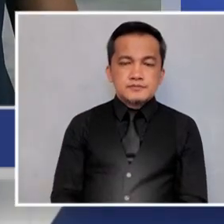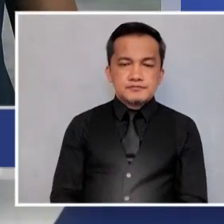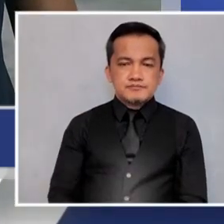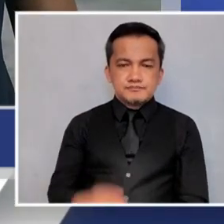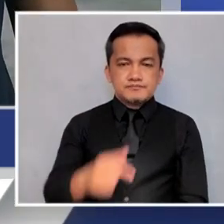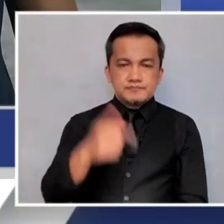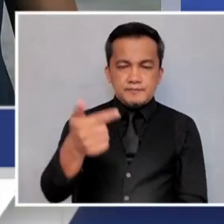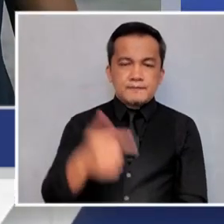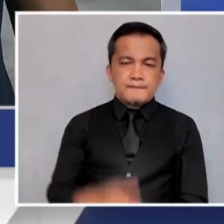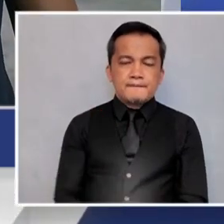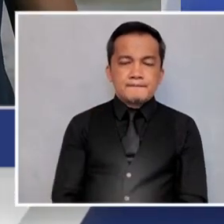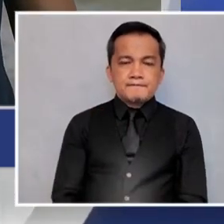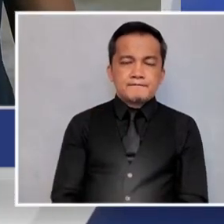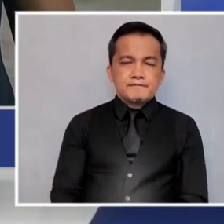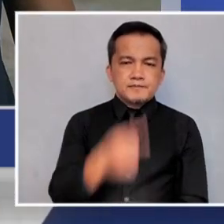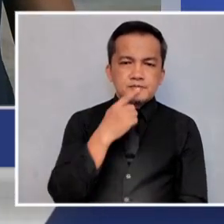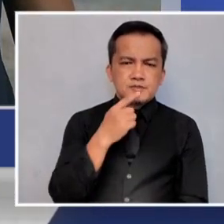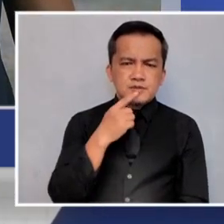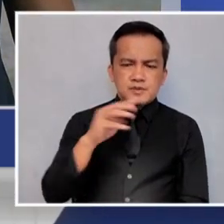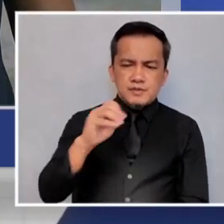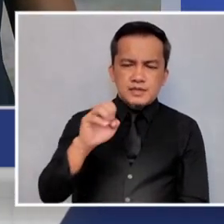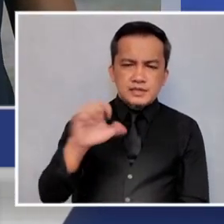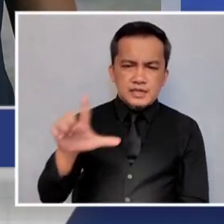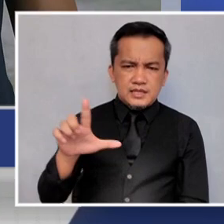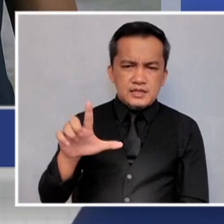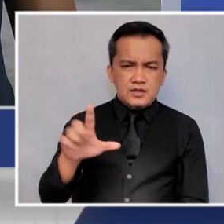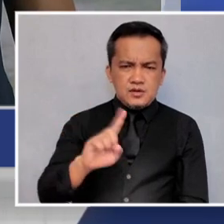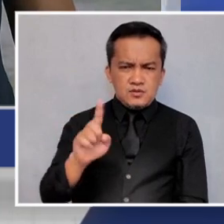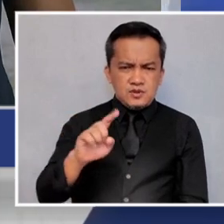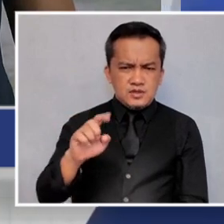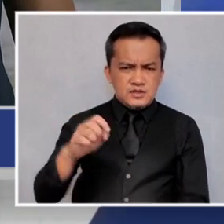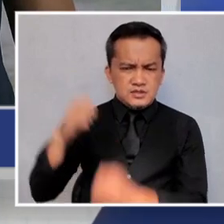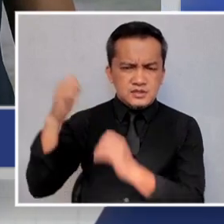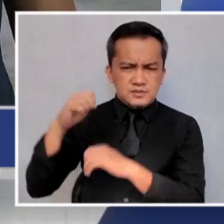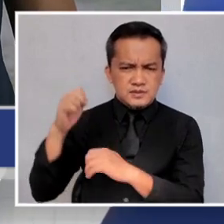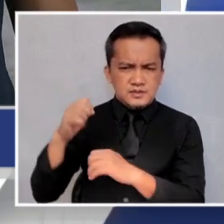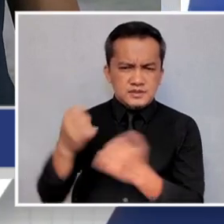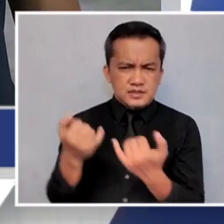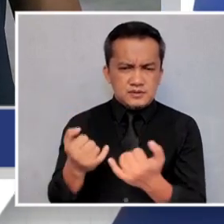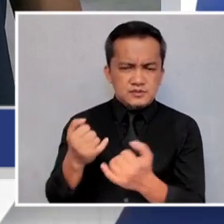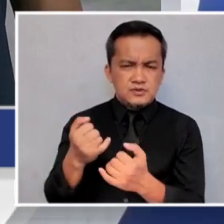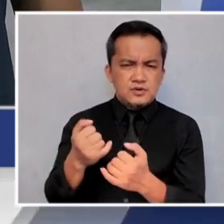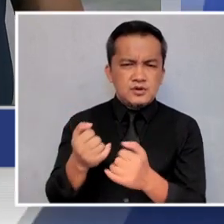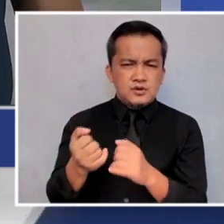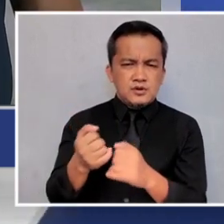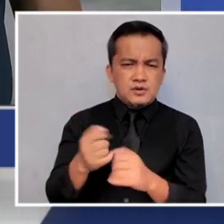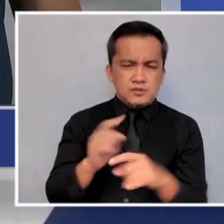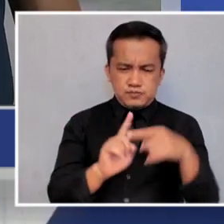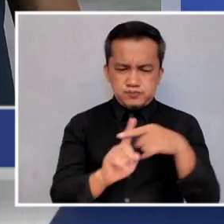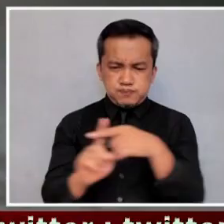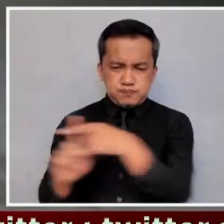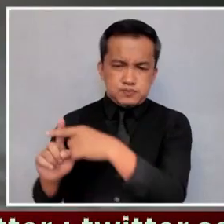Michael Delizo. Michael, ano ba ang inaasahang sistema ngayong undas?